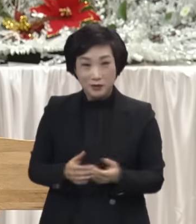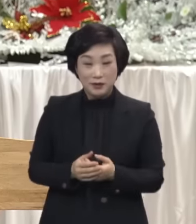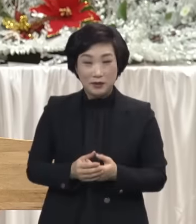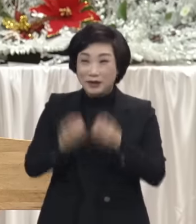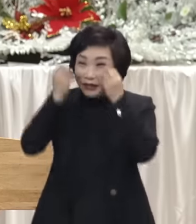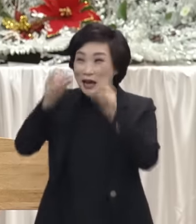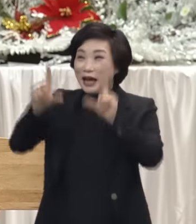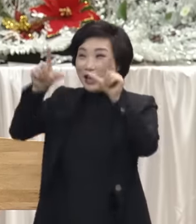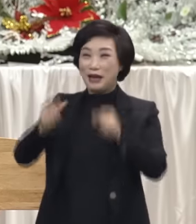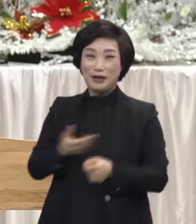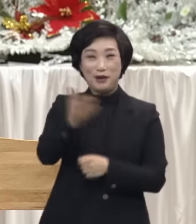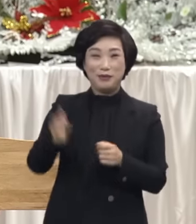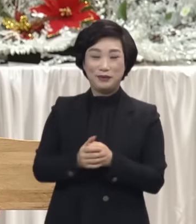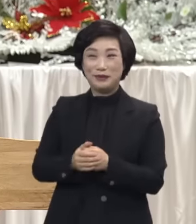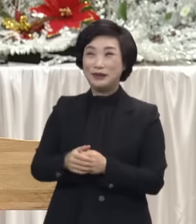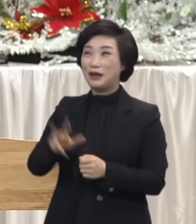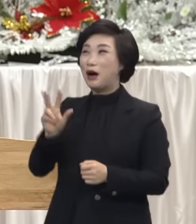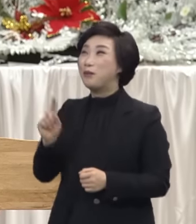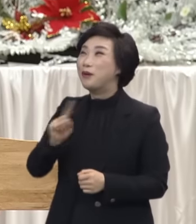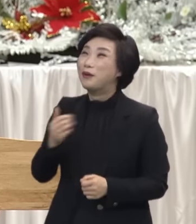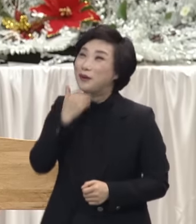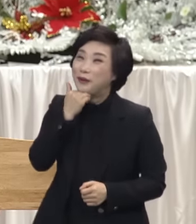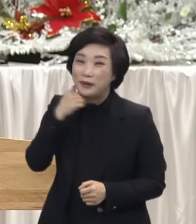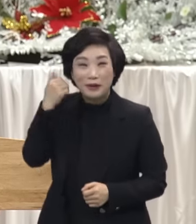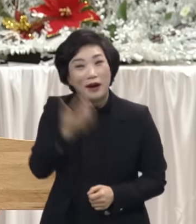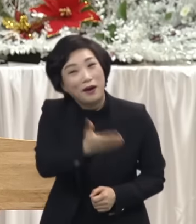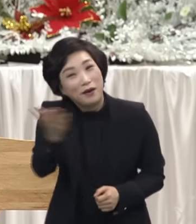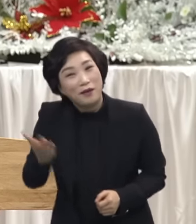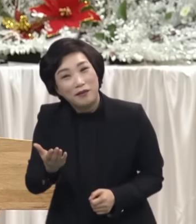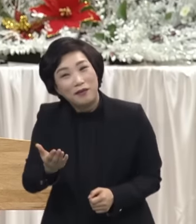새해는 어떤 각오를 가지고 새해를 기다리느냐?